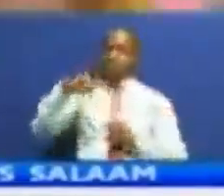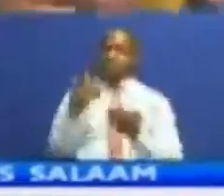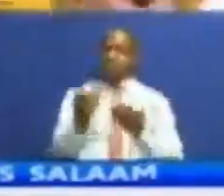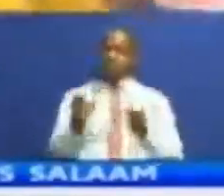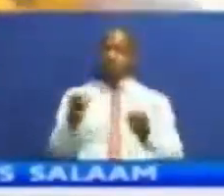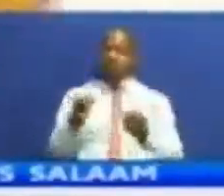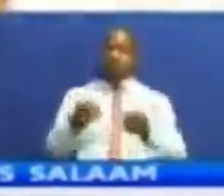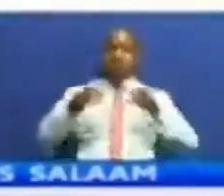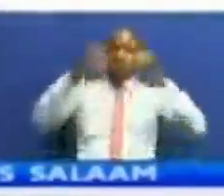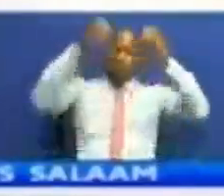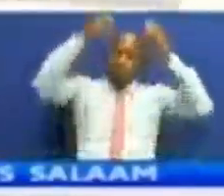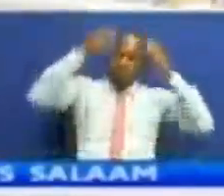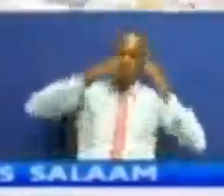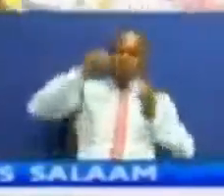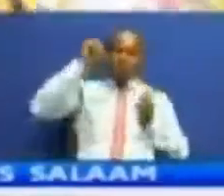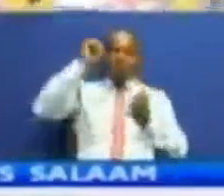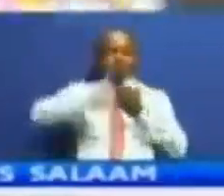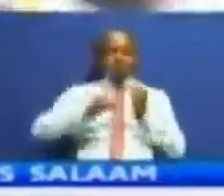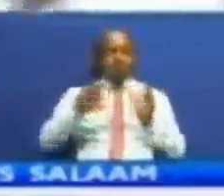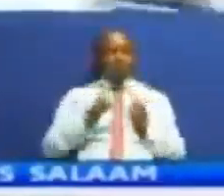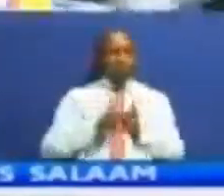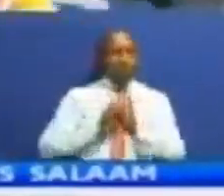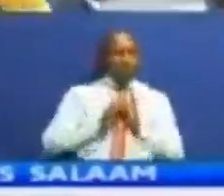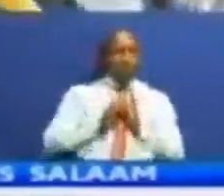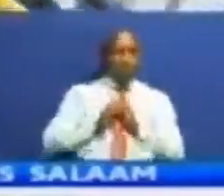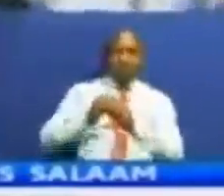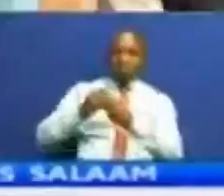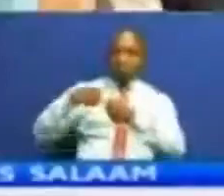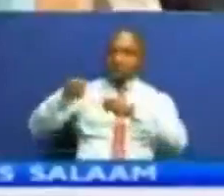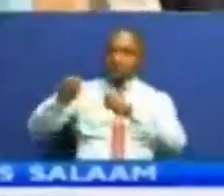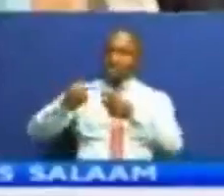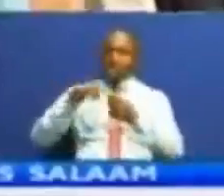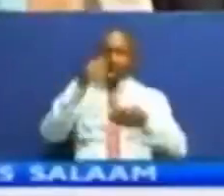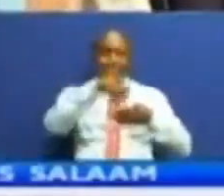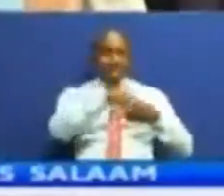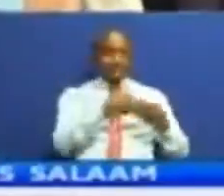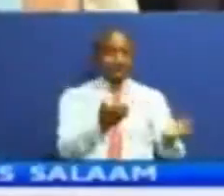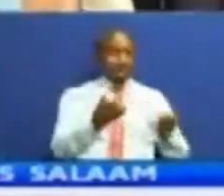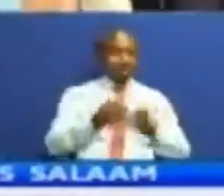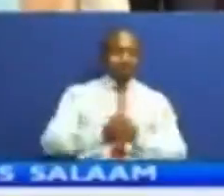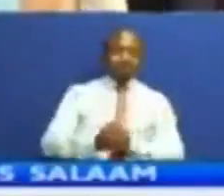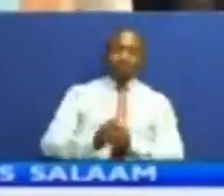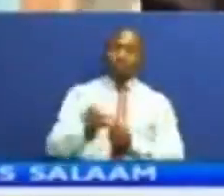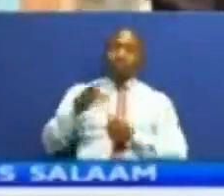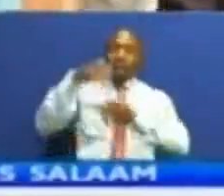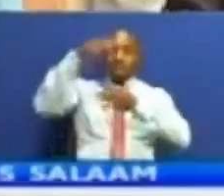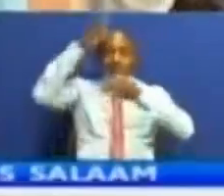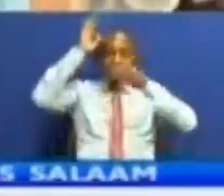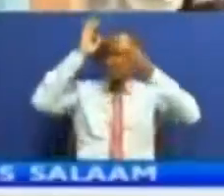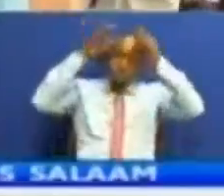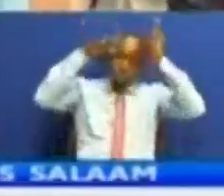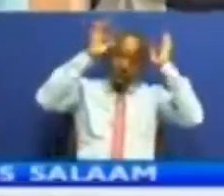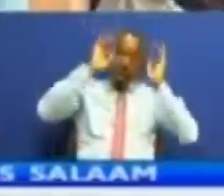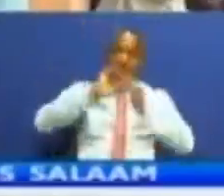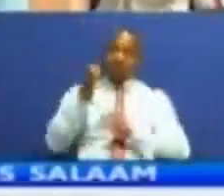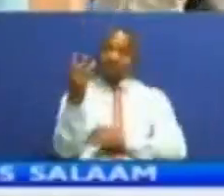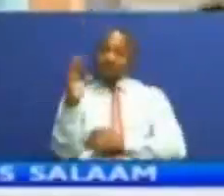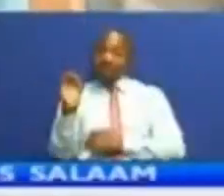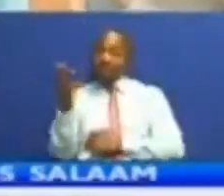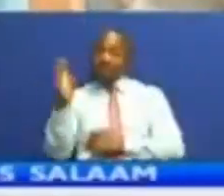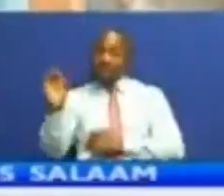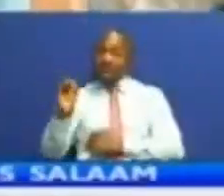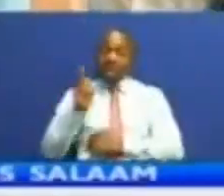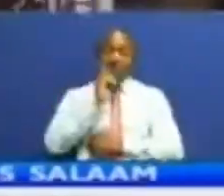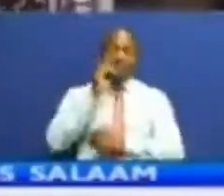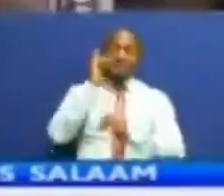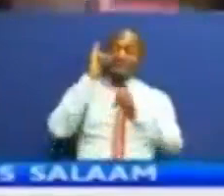wa kofia ngumu unazingatiwa na madereva na abiria wao? Tena kuna kama kasuka, nyeza kesi 3040, hata mama mtu mzima anakataa